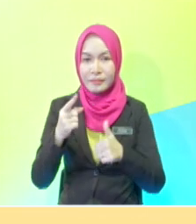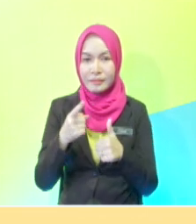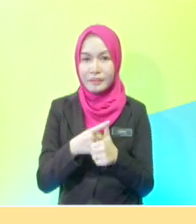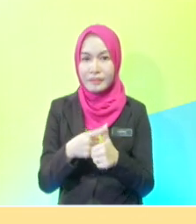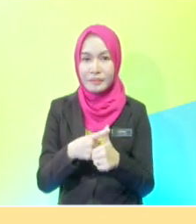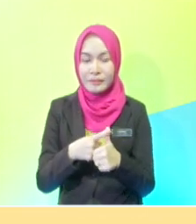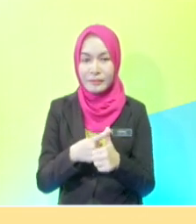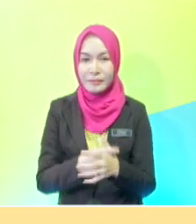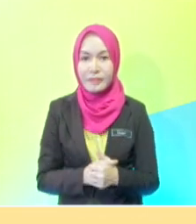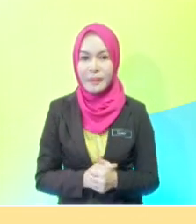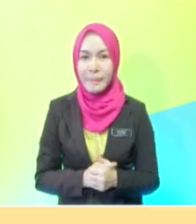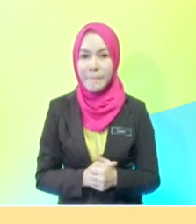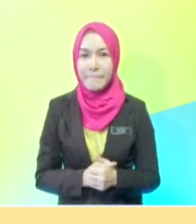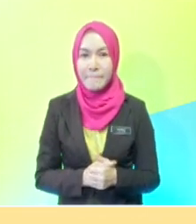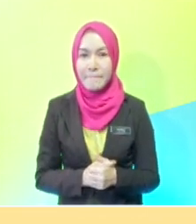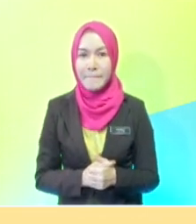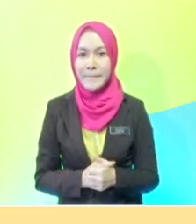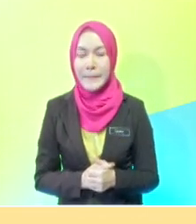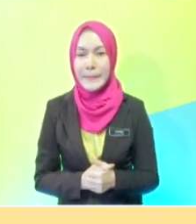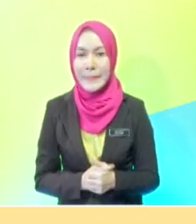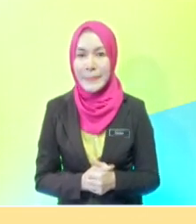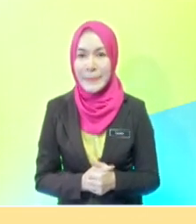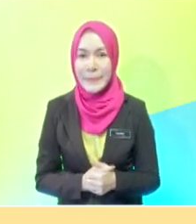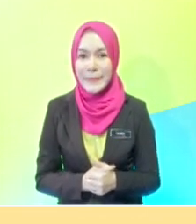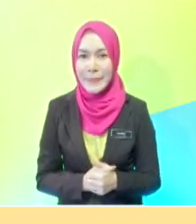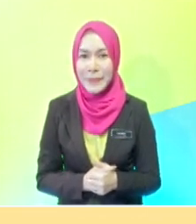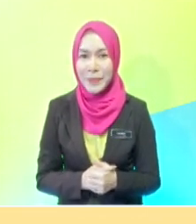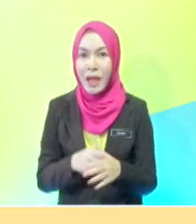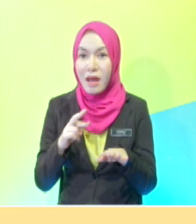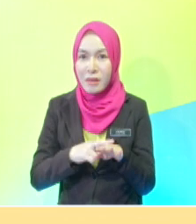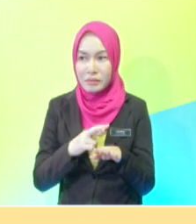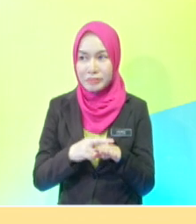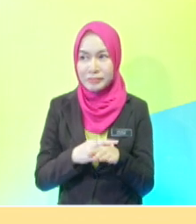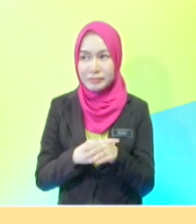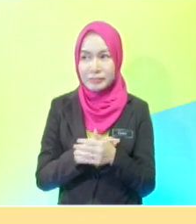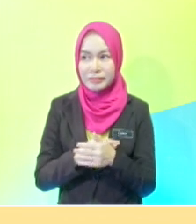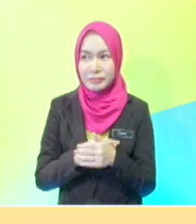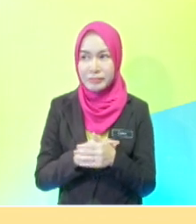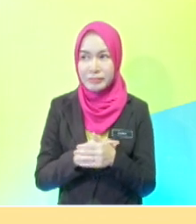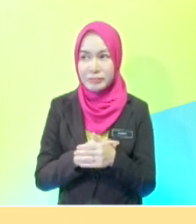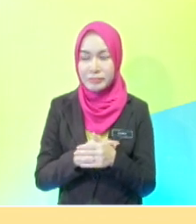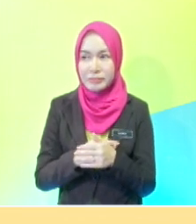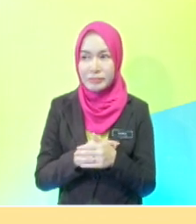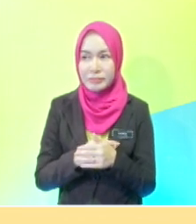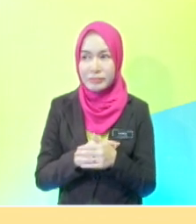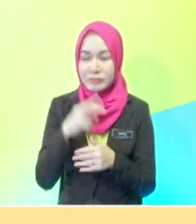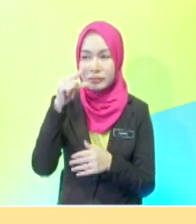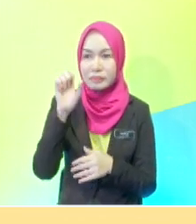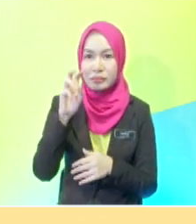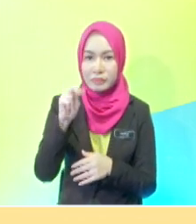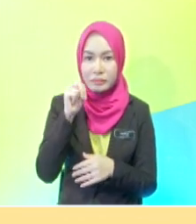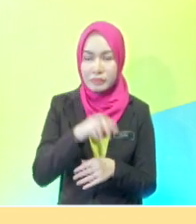terapi digunakan untuk merawat atau kita kata mencegah penyakit genetik Oke dalam